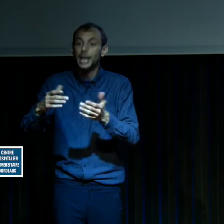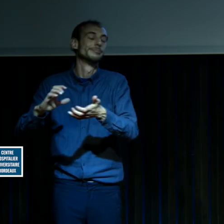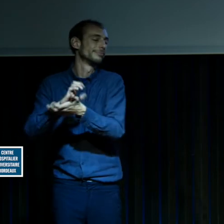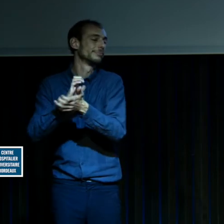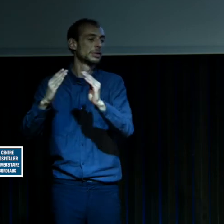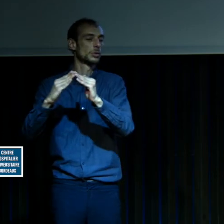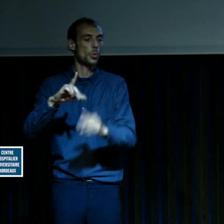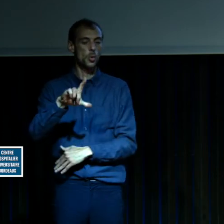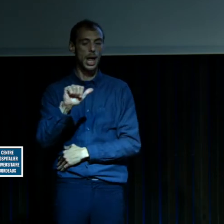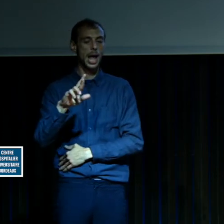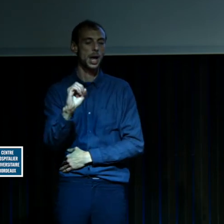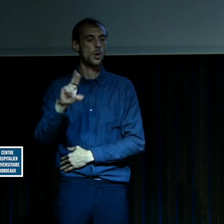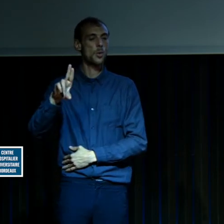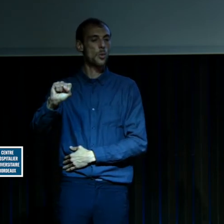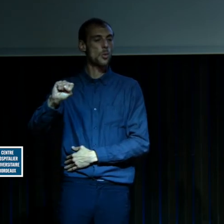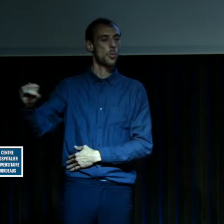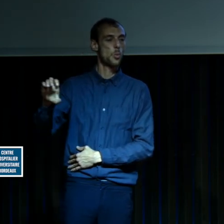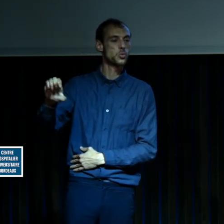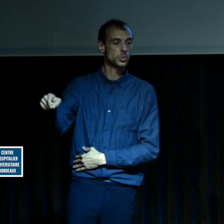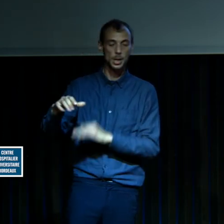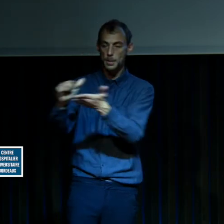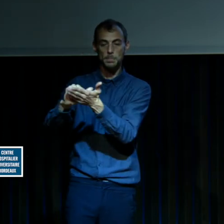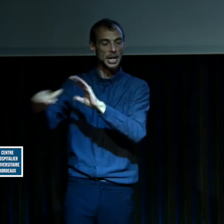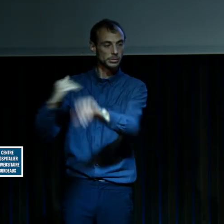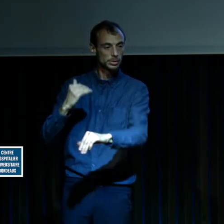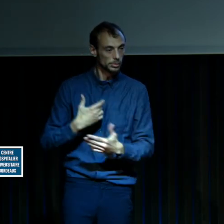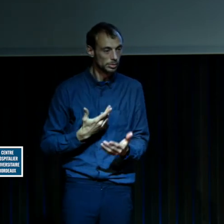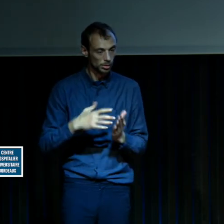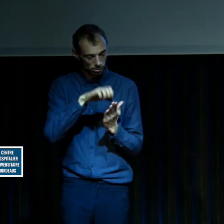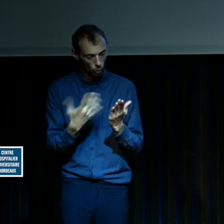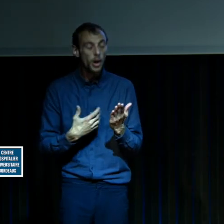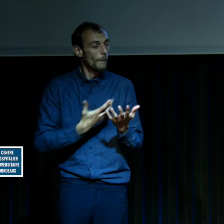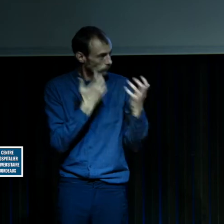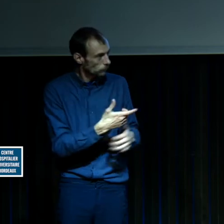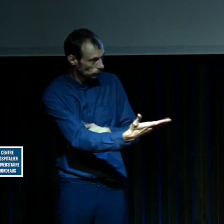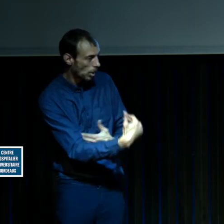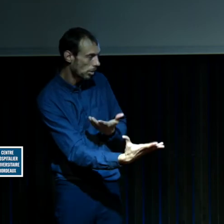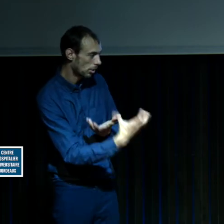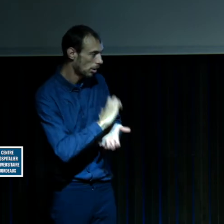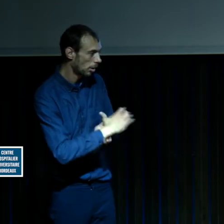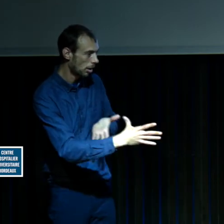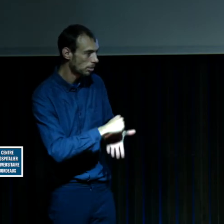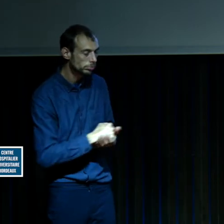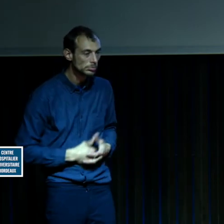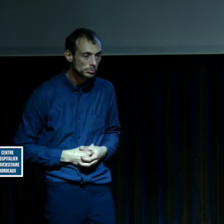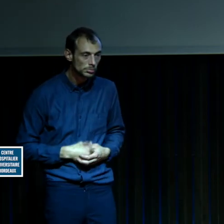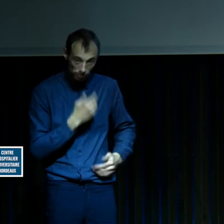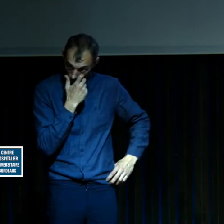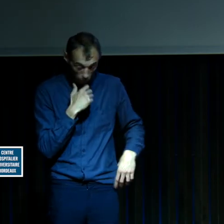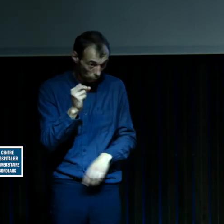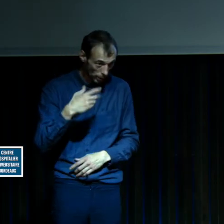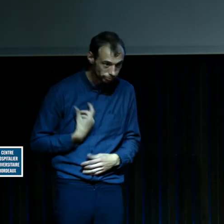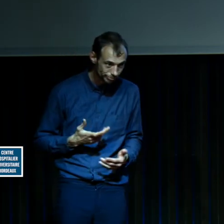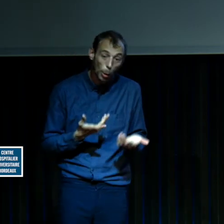« On vous veut ». Bon, ben, quand on reçoit un mail de Larousse qui dit on vous veut, on refuse pas. Hein, ça aurait été un peu idiot de ma